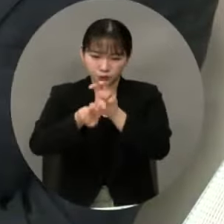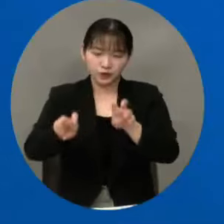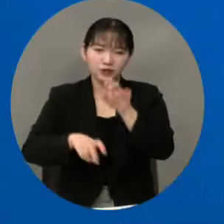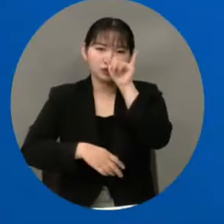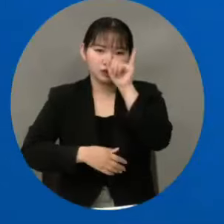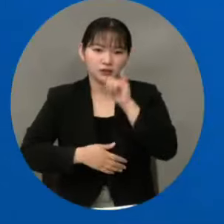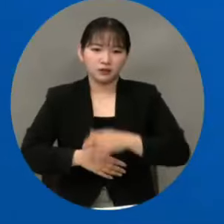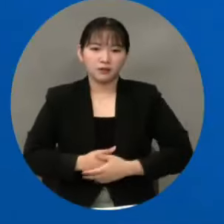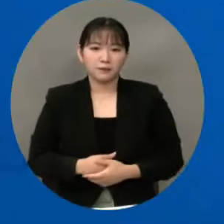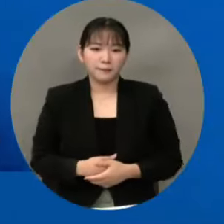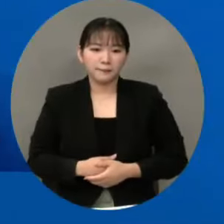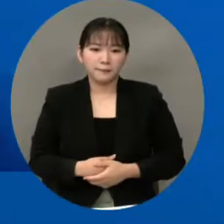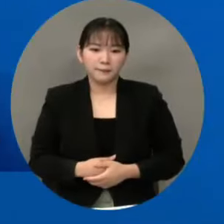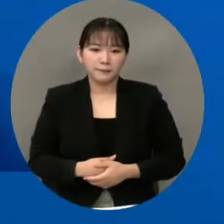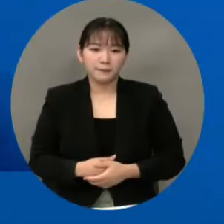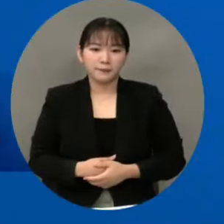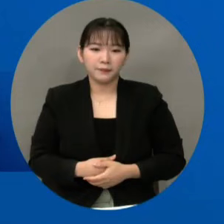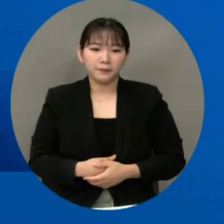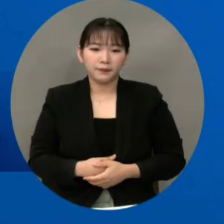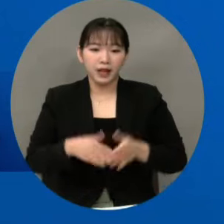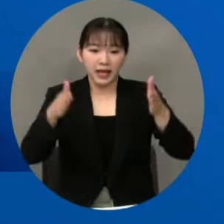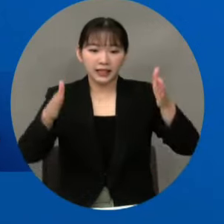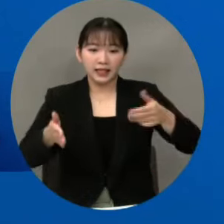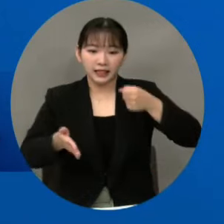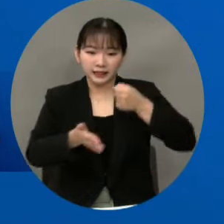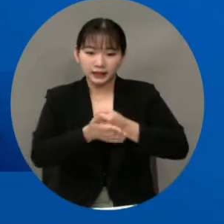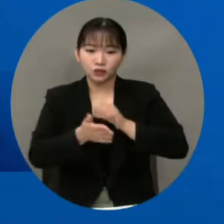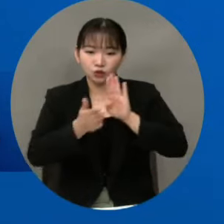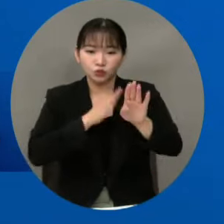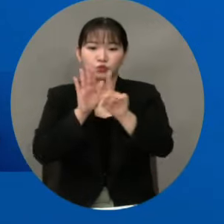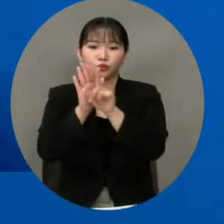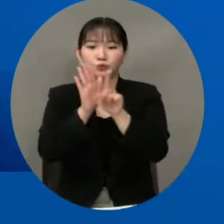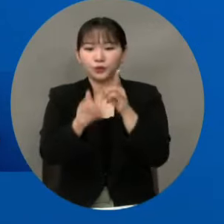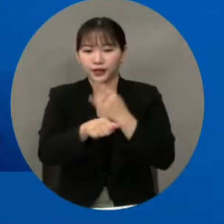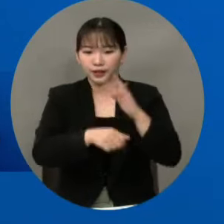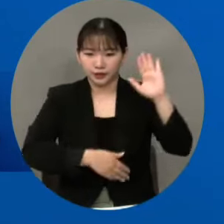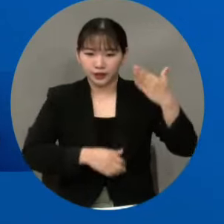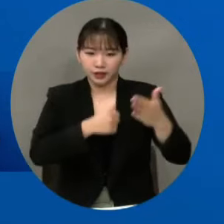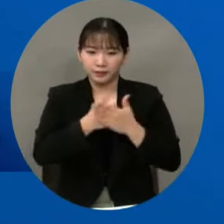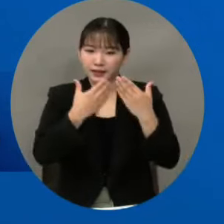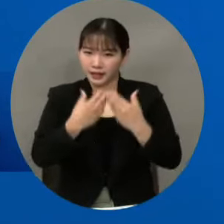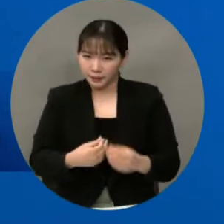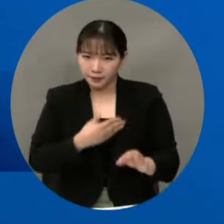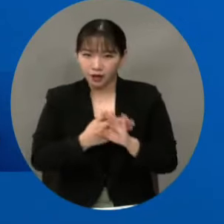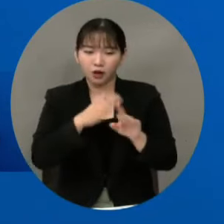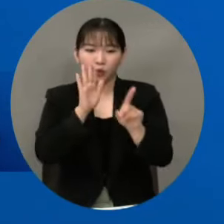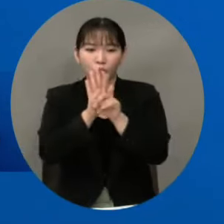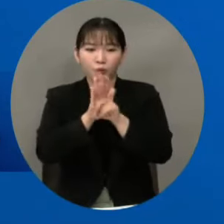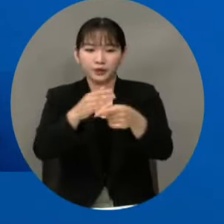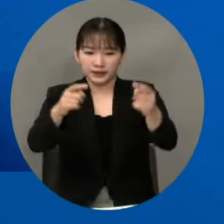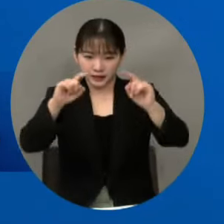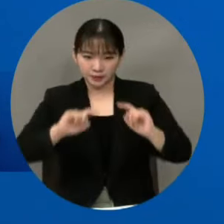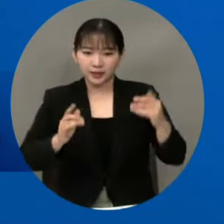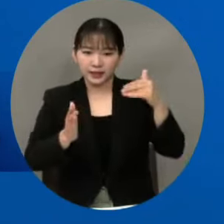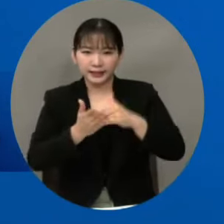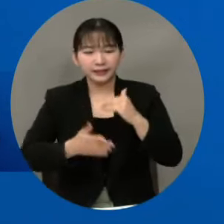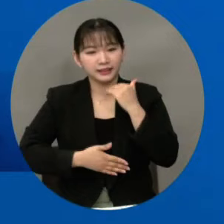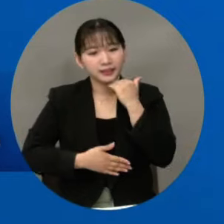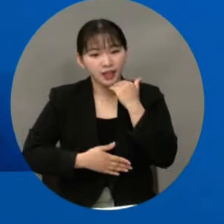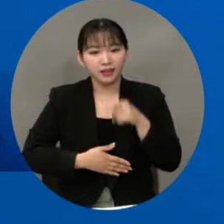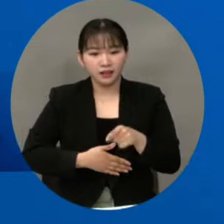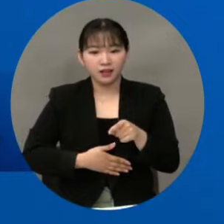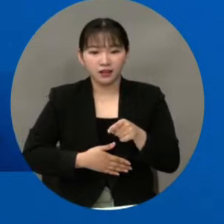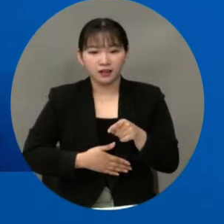있습니다. 공모 기간을 설정해서 공모를 해야 되는 상황이기 때문에 이를테면 그 공모에 응할